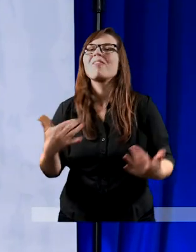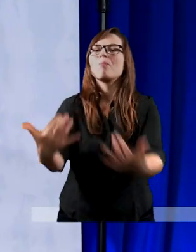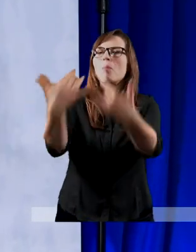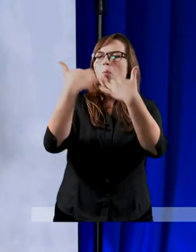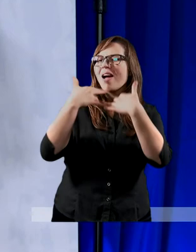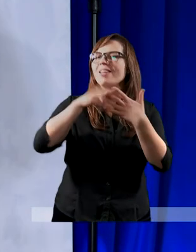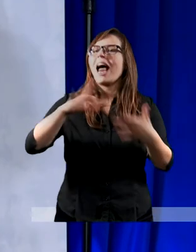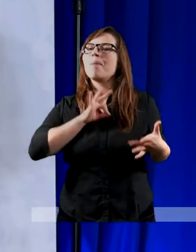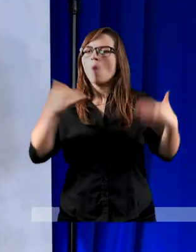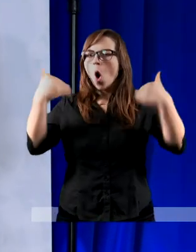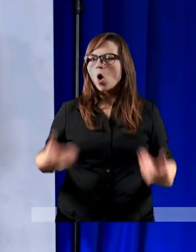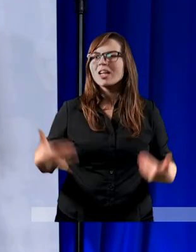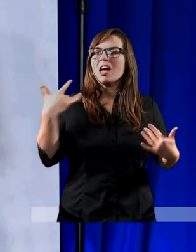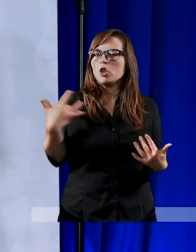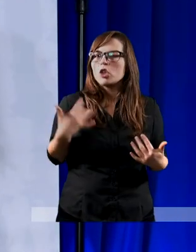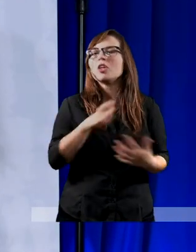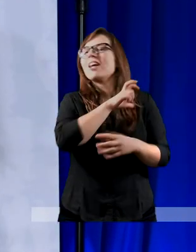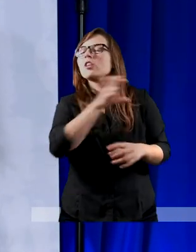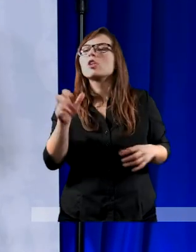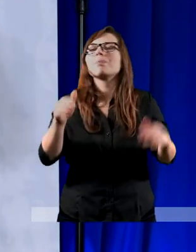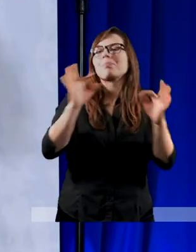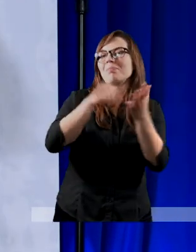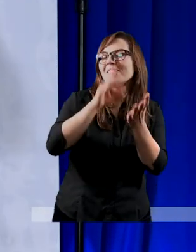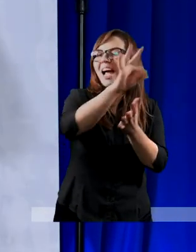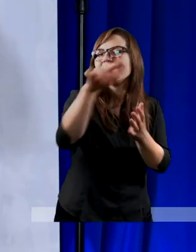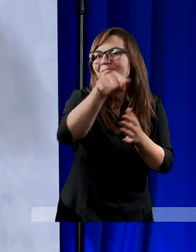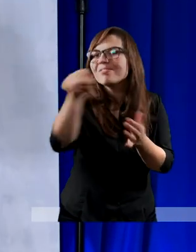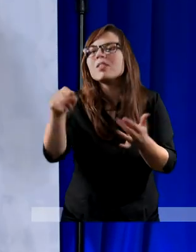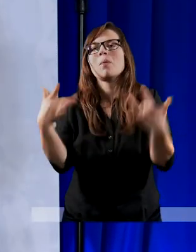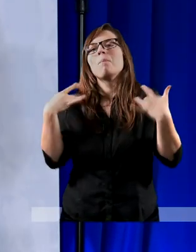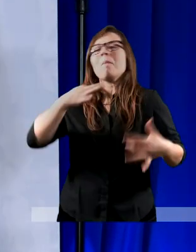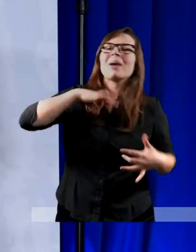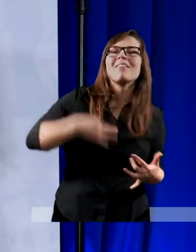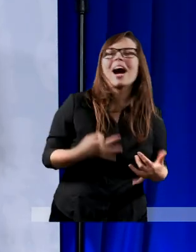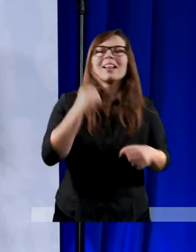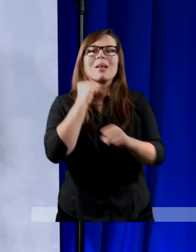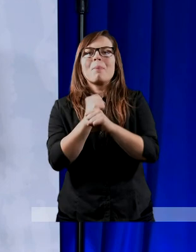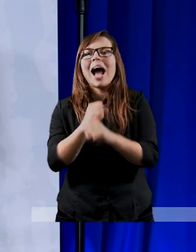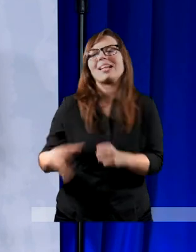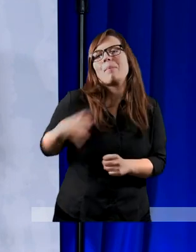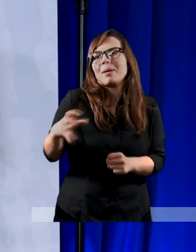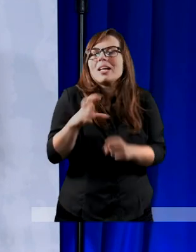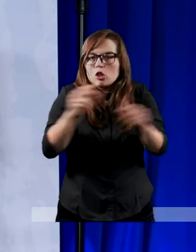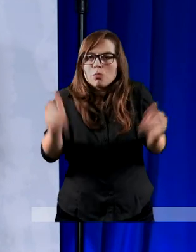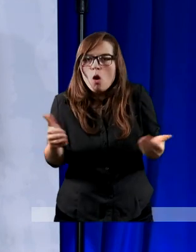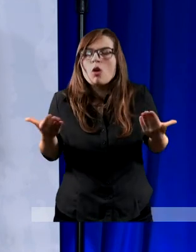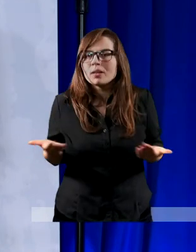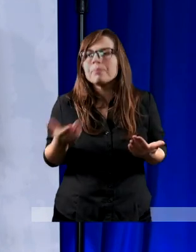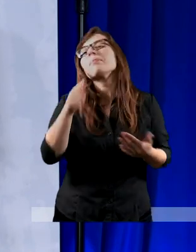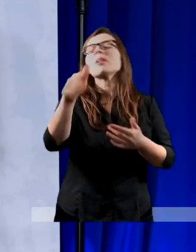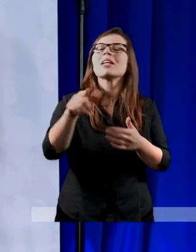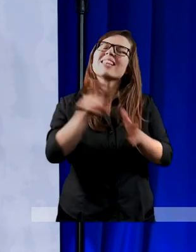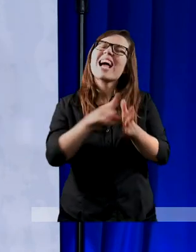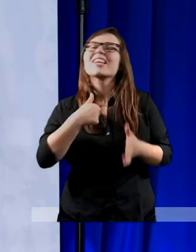nasze życie, czy mogą mieć wpływ na Twoje życie prywatne, pracę czy w biznesie. Ja mam takie